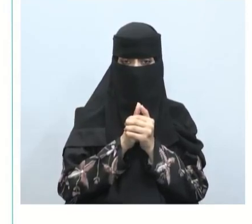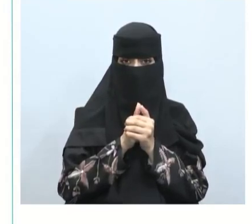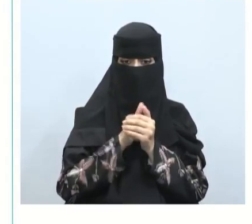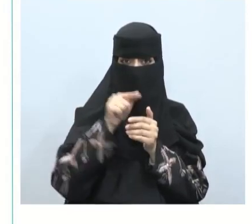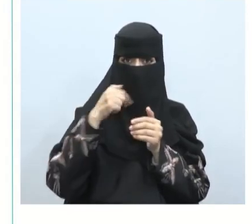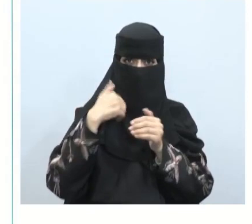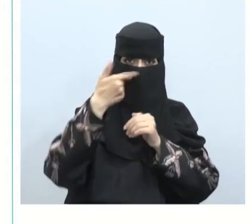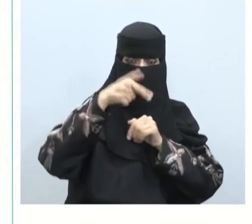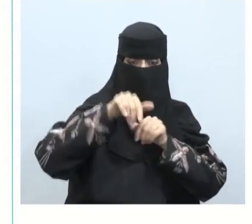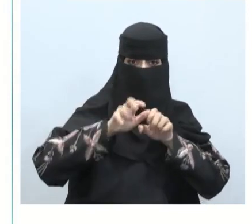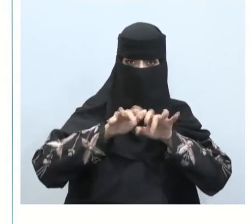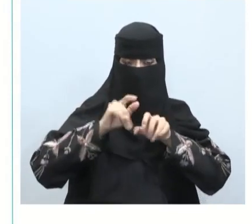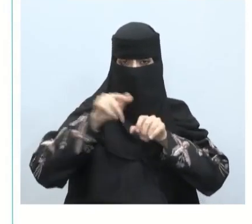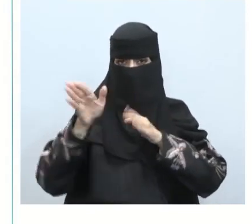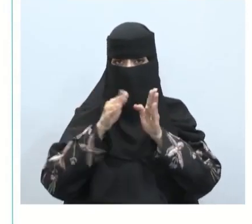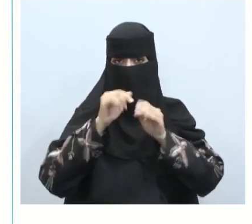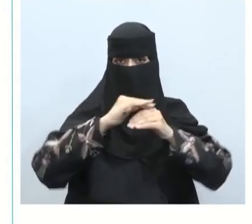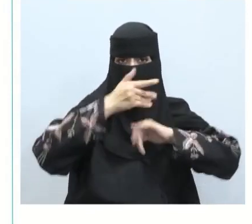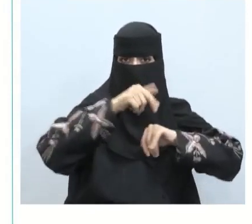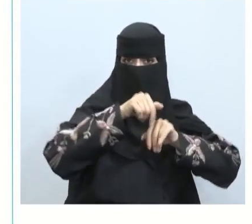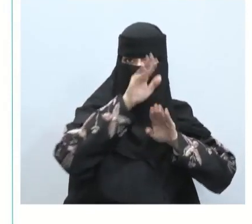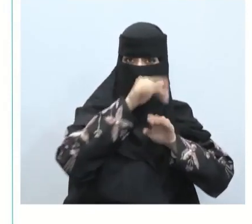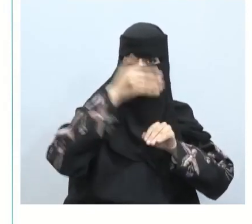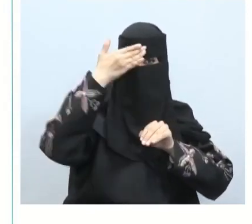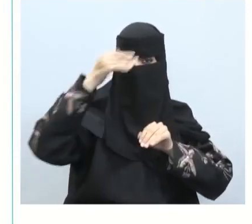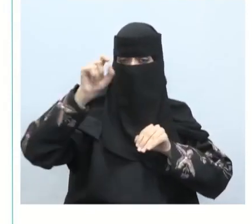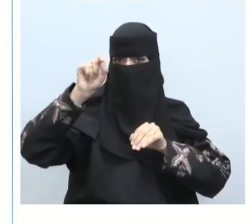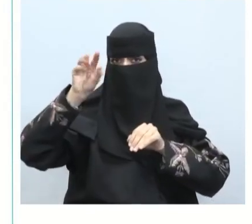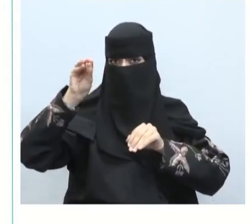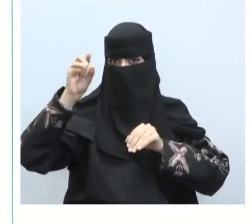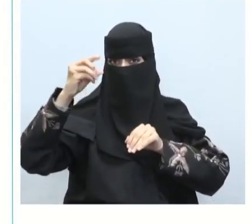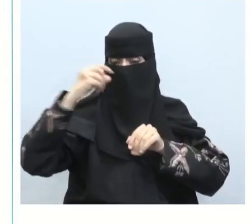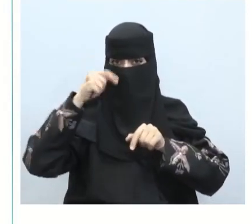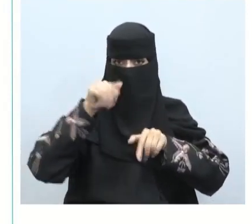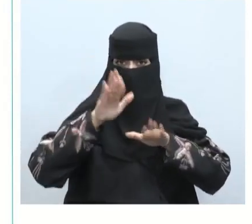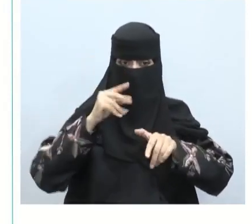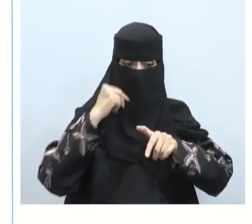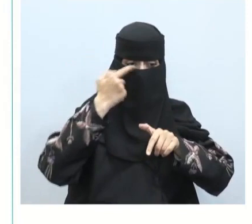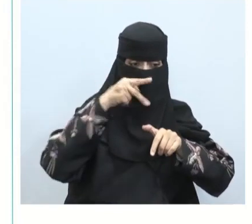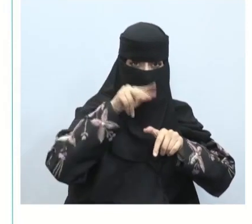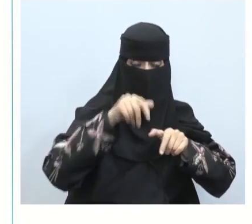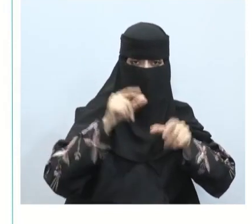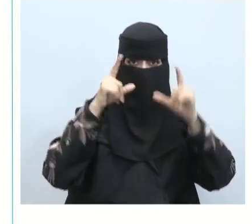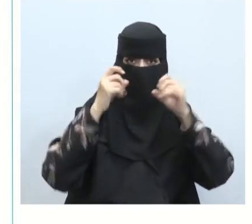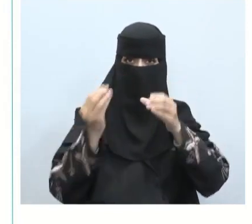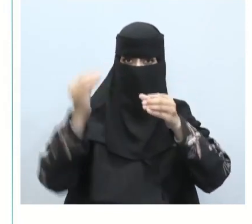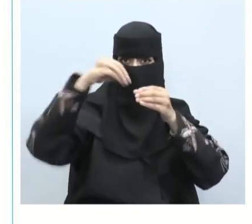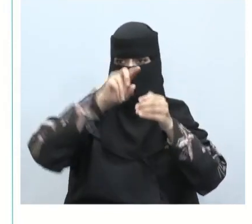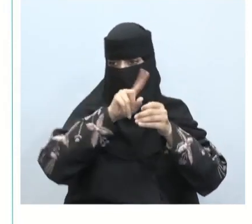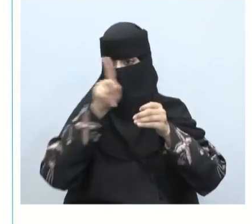لنذهب الى حاسوب فهد مثلا لنجعل فهد ايضا يطلع على الصوره التي اضافها